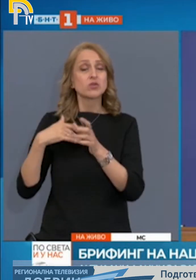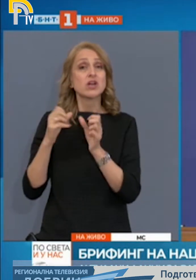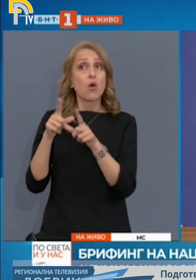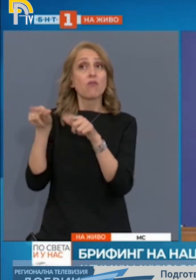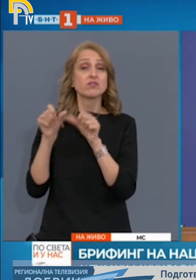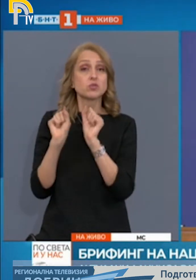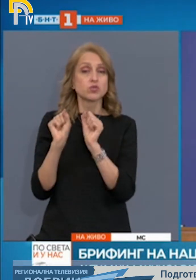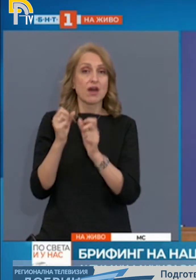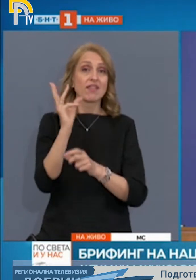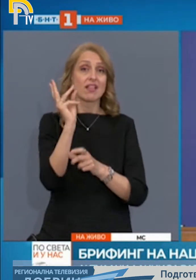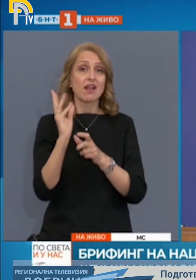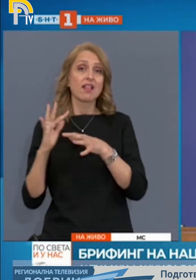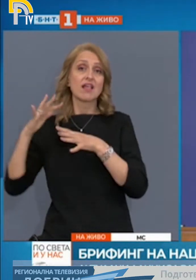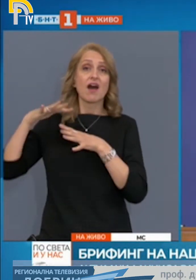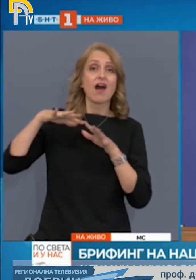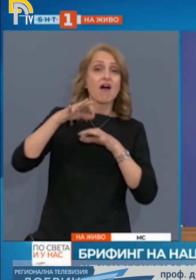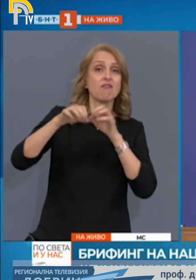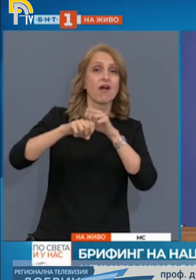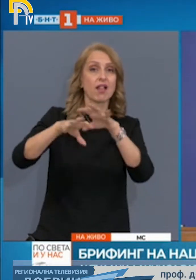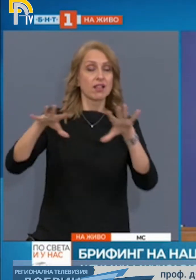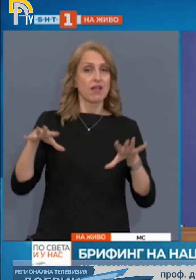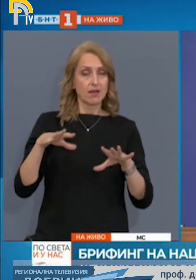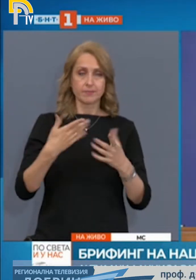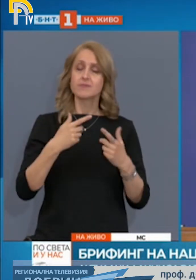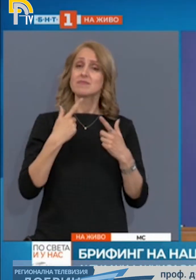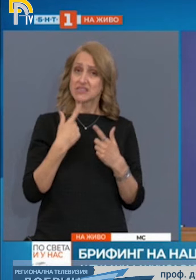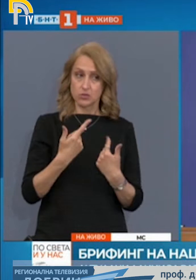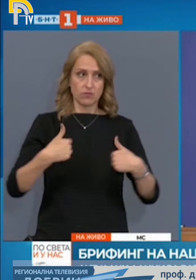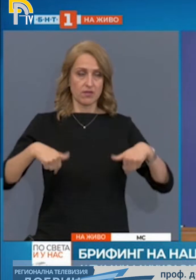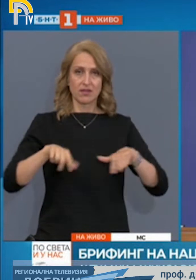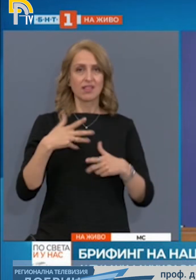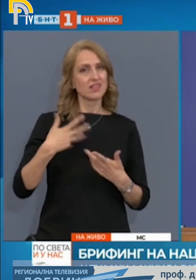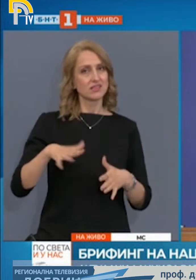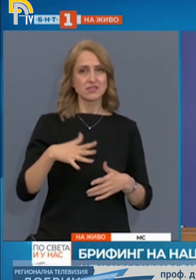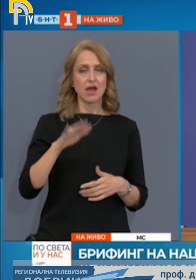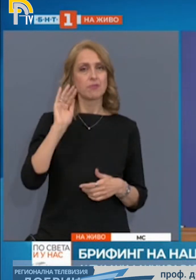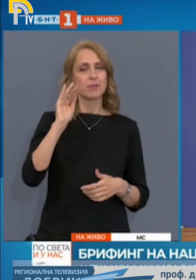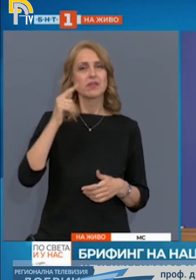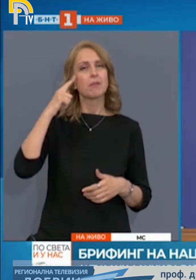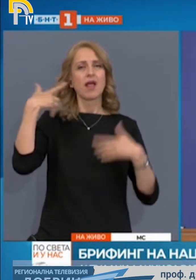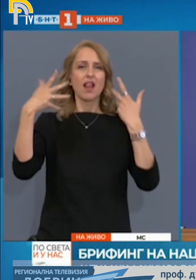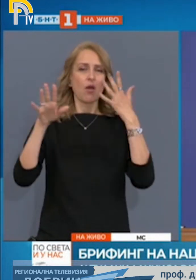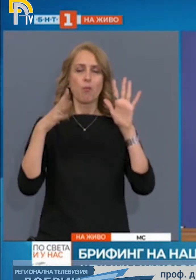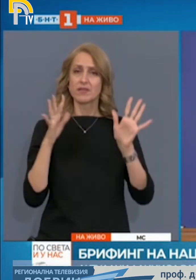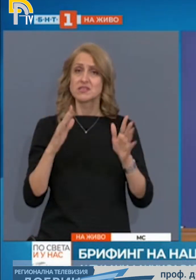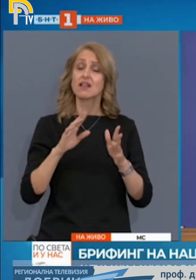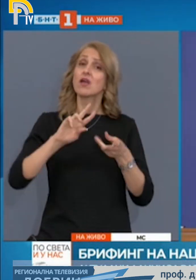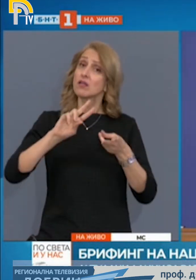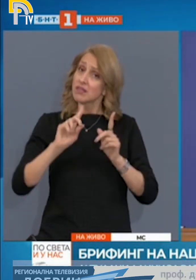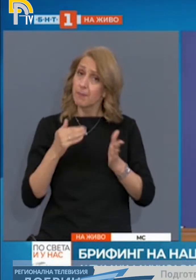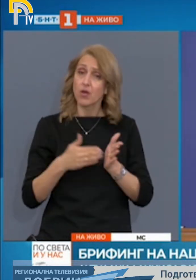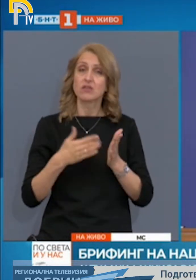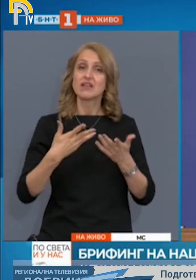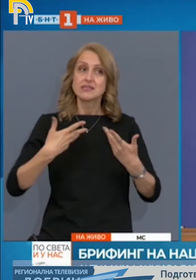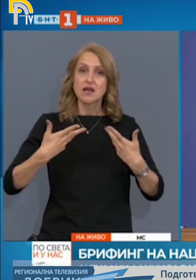Аз не искам да бъдем лекомислени, искам да бъдем готови за тази трета